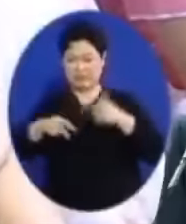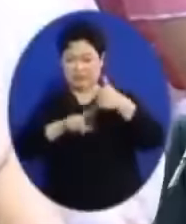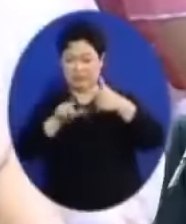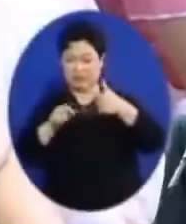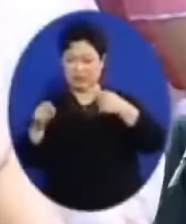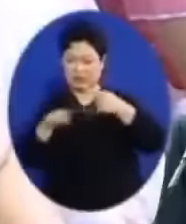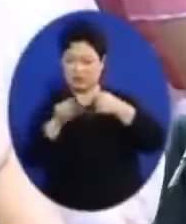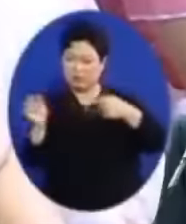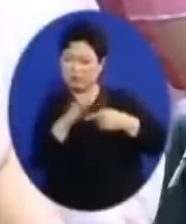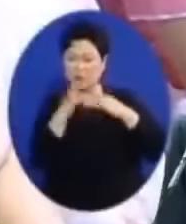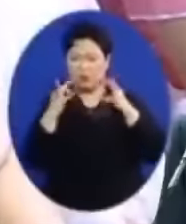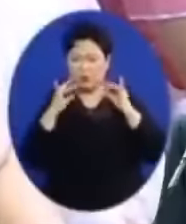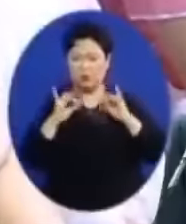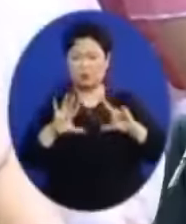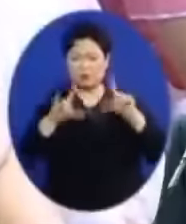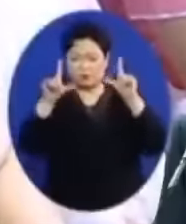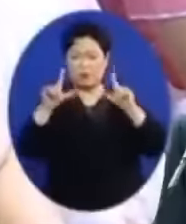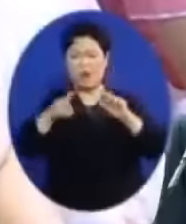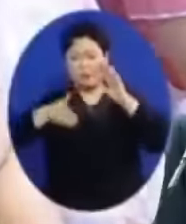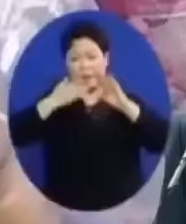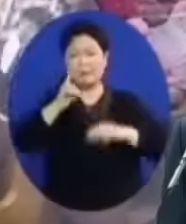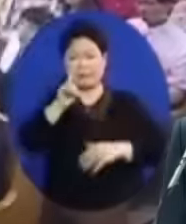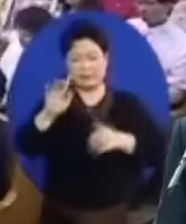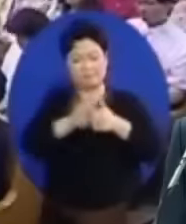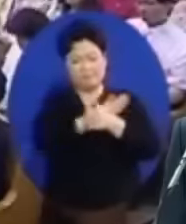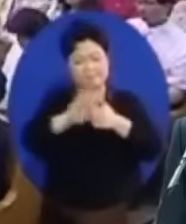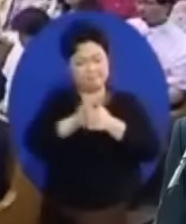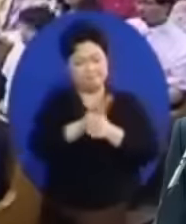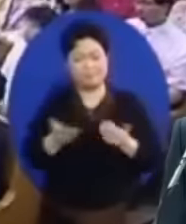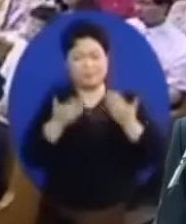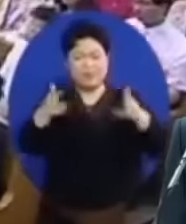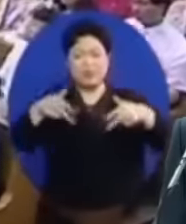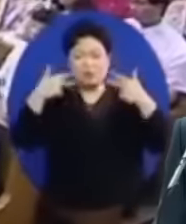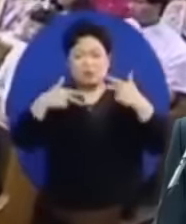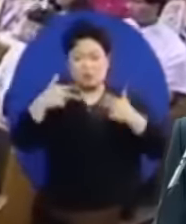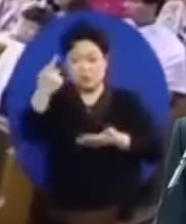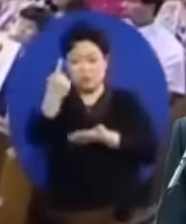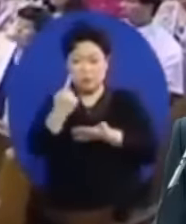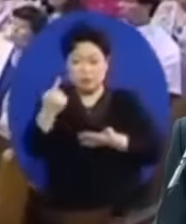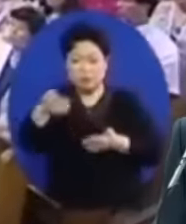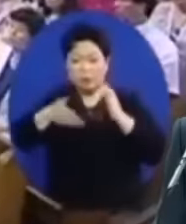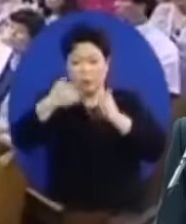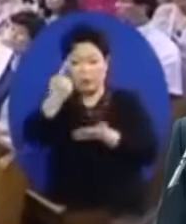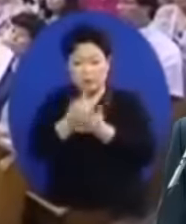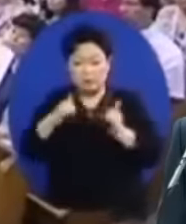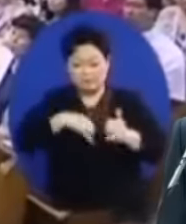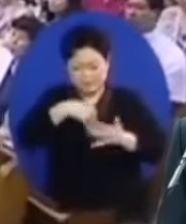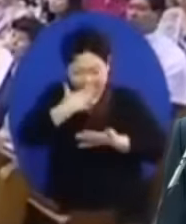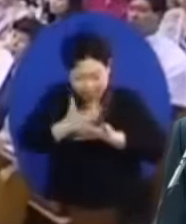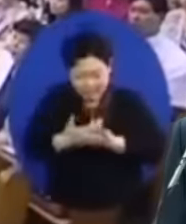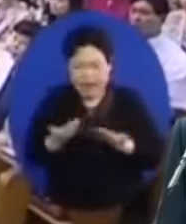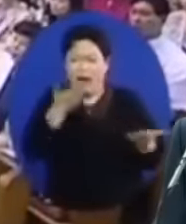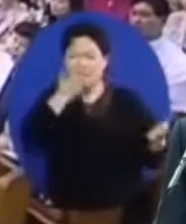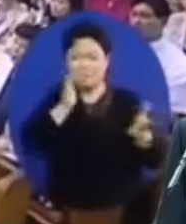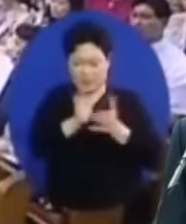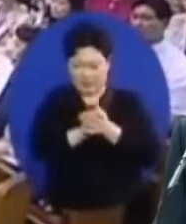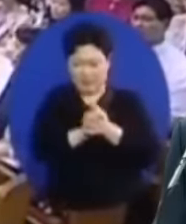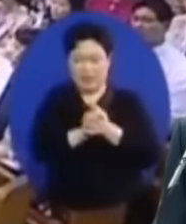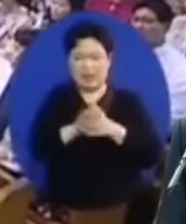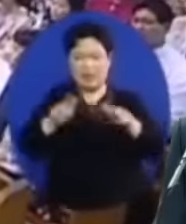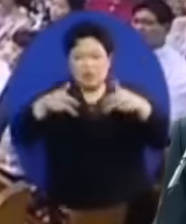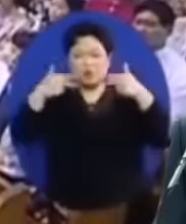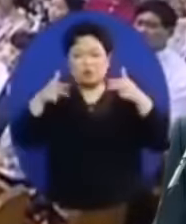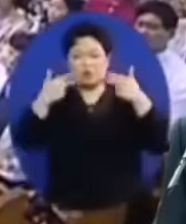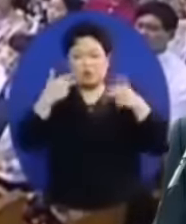1월부터 토요일마다 밥 한 끼 봉사를 시작했습니다. 국수를 먹으러 왔던 손님들도 감동해서 함께